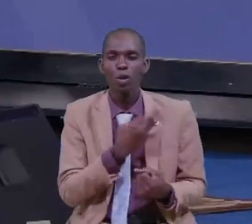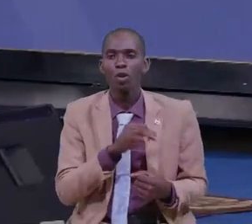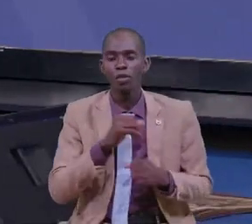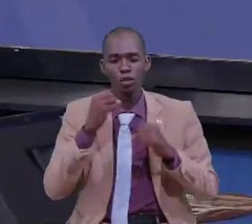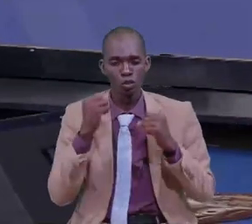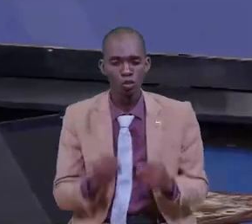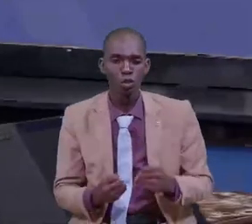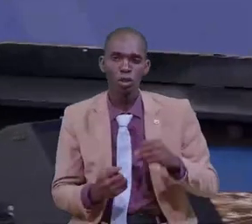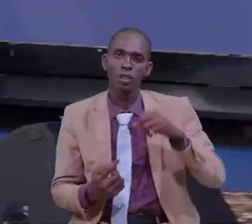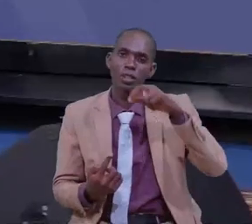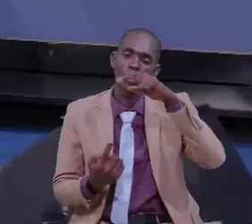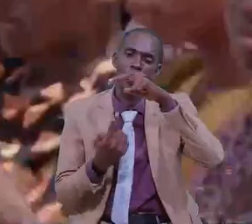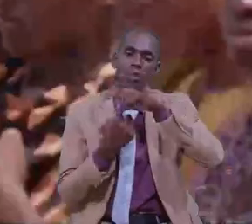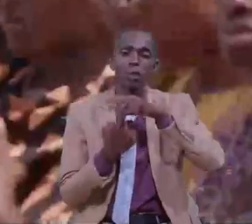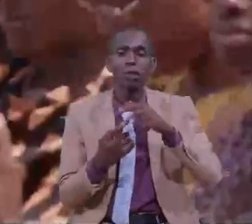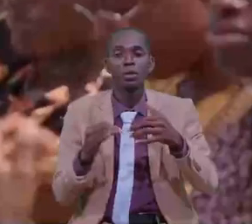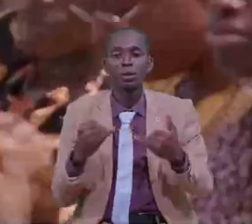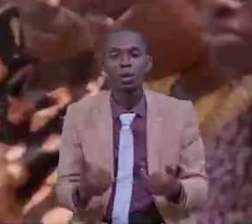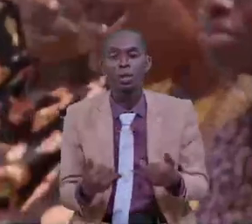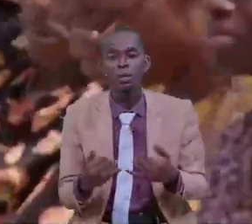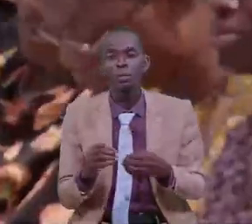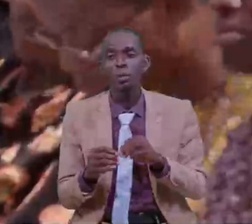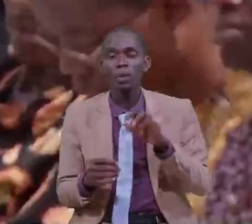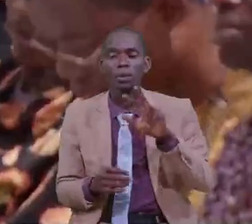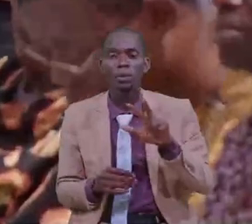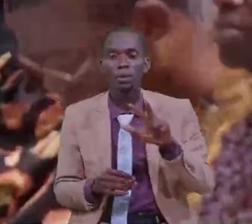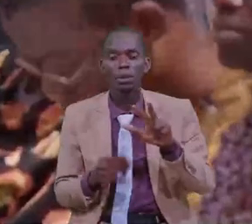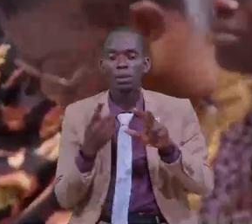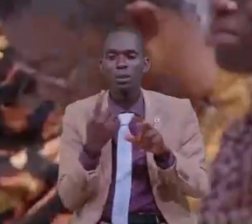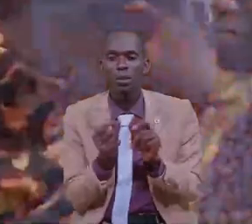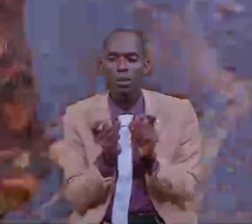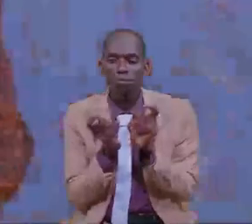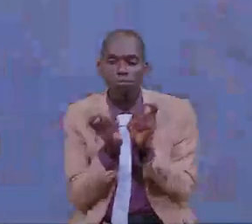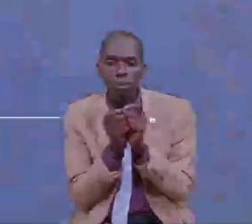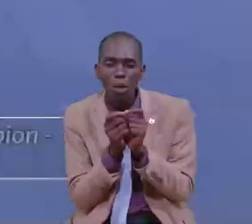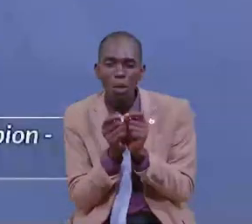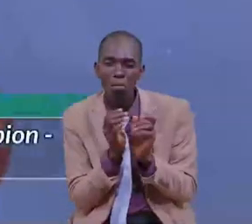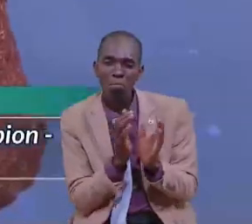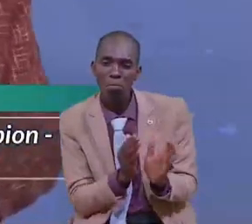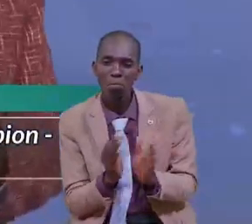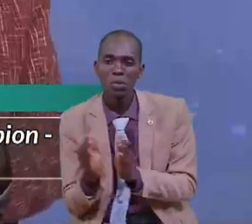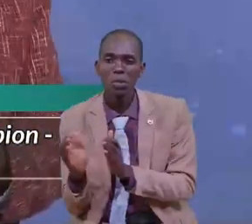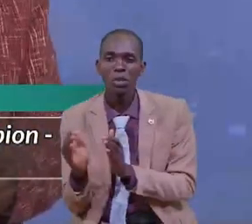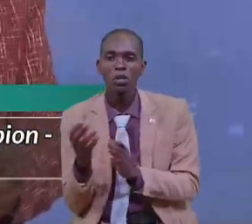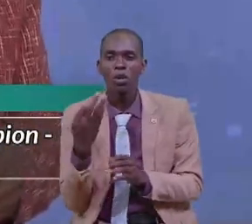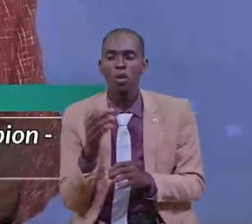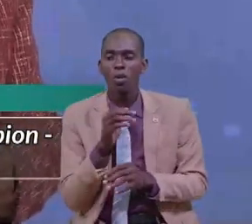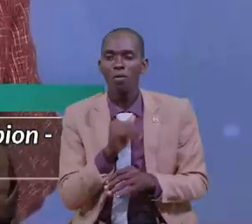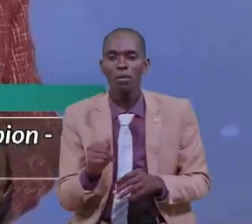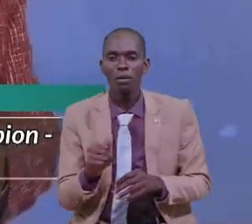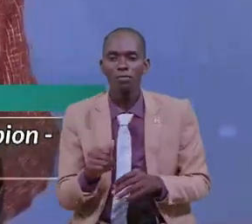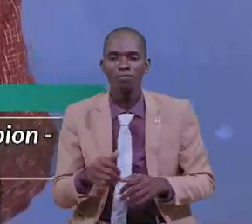champion ferme. Troisièmement, c'est le complot d'un